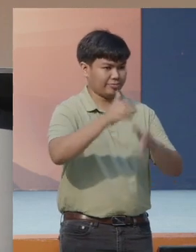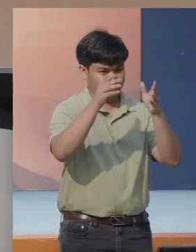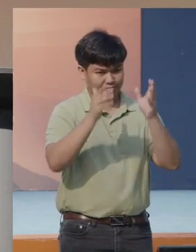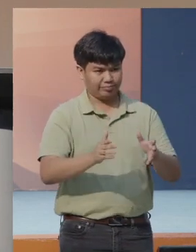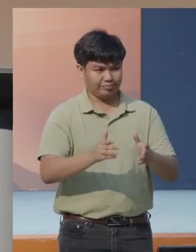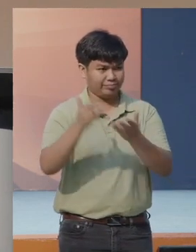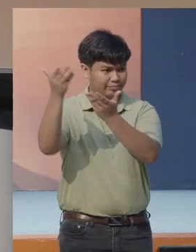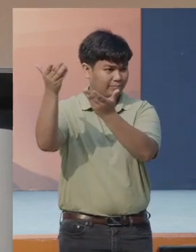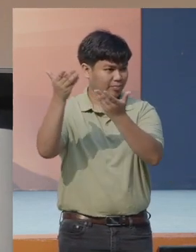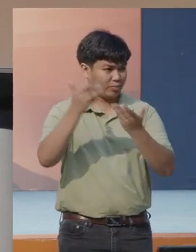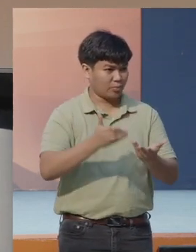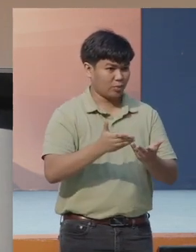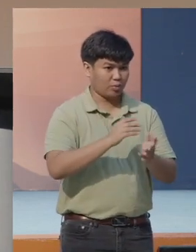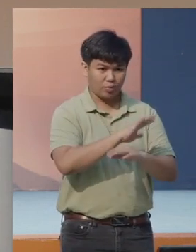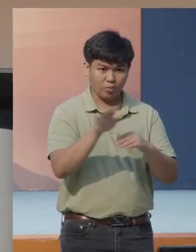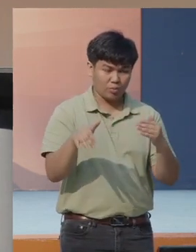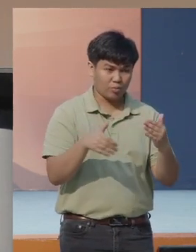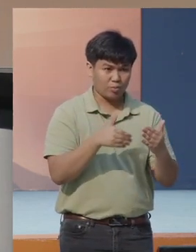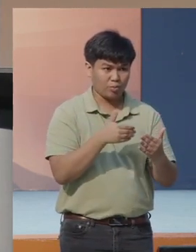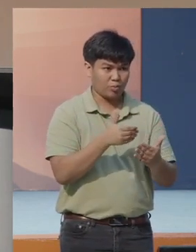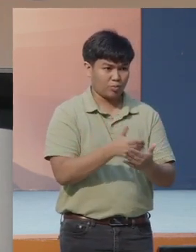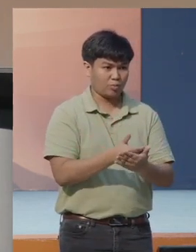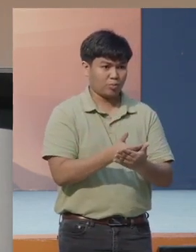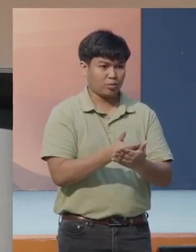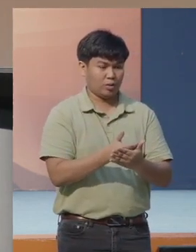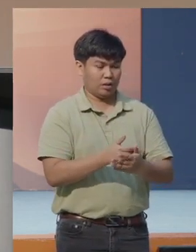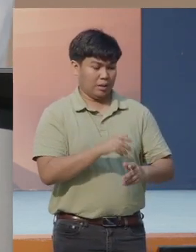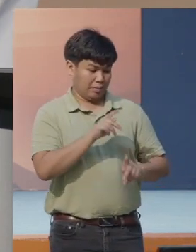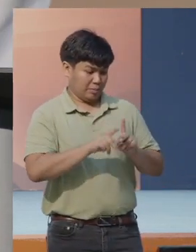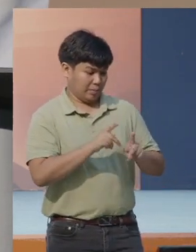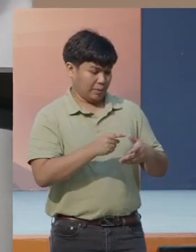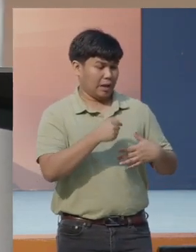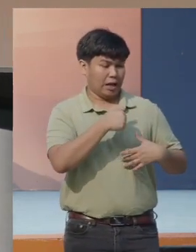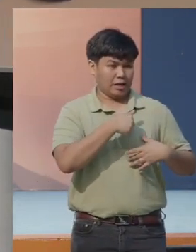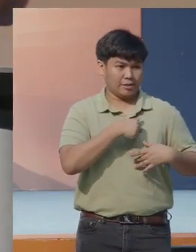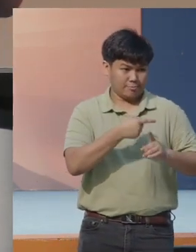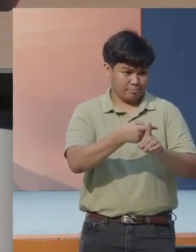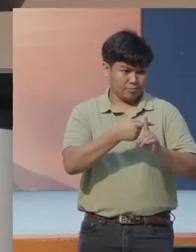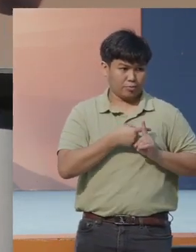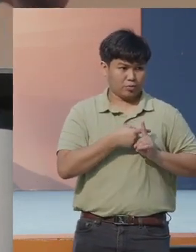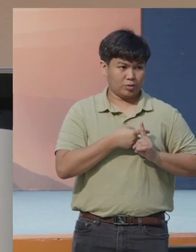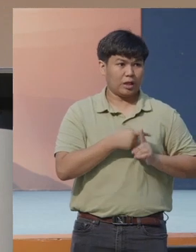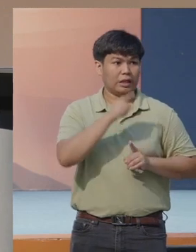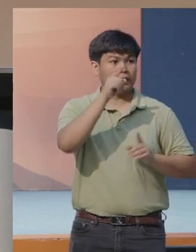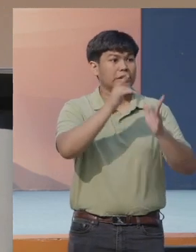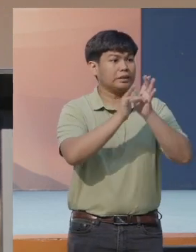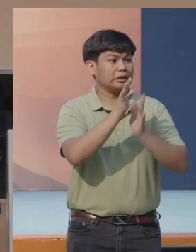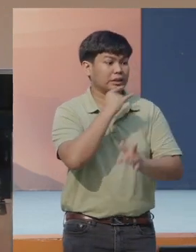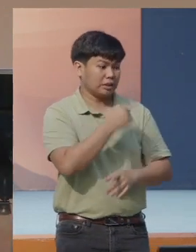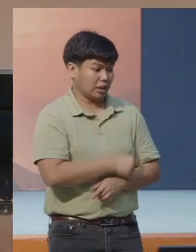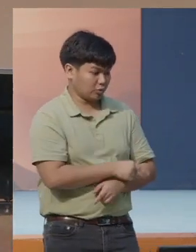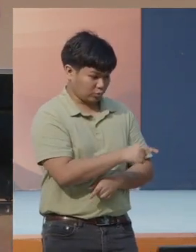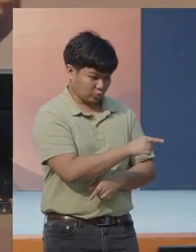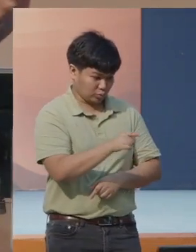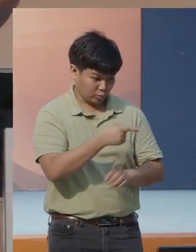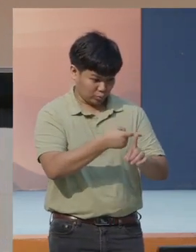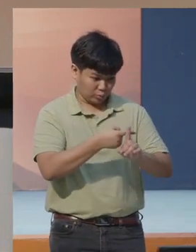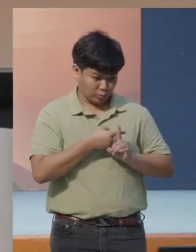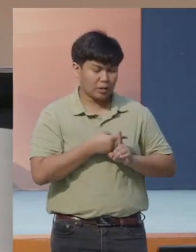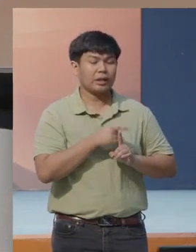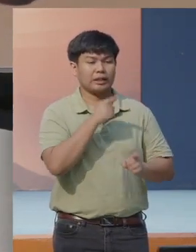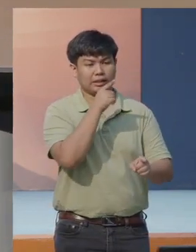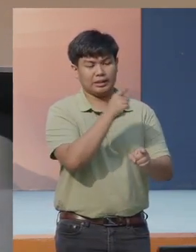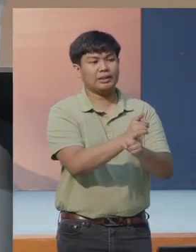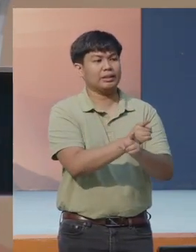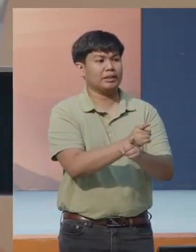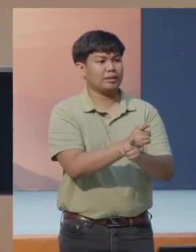will bring those He is calling to Himself. Eto, mga anak ko to. Righteous sila.